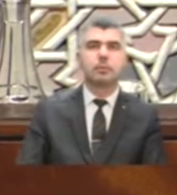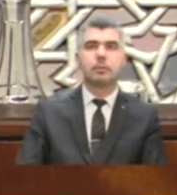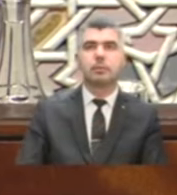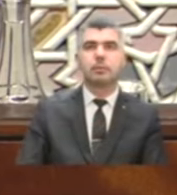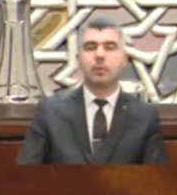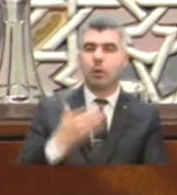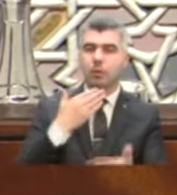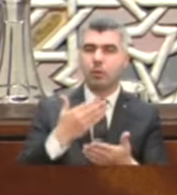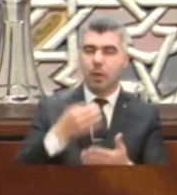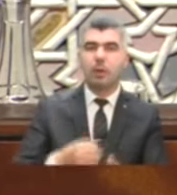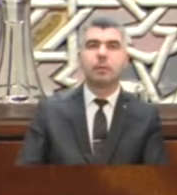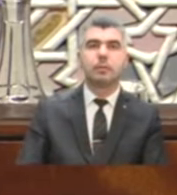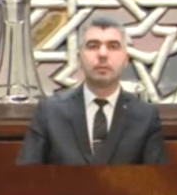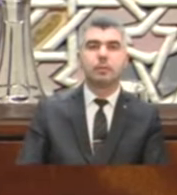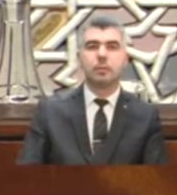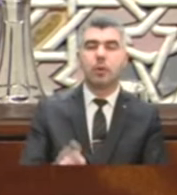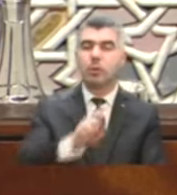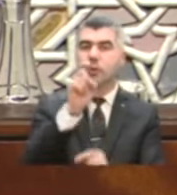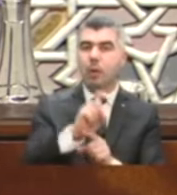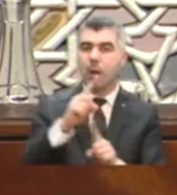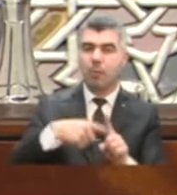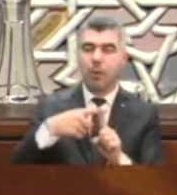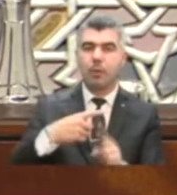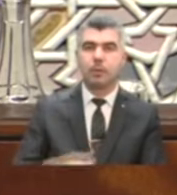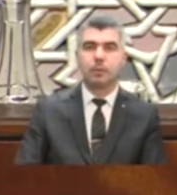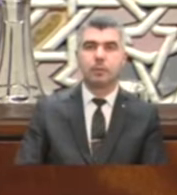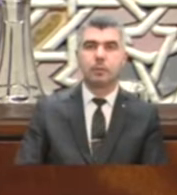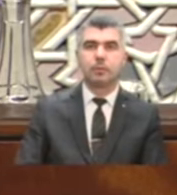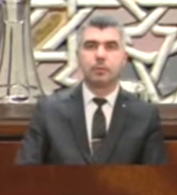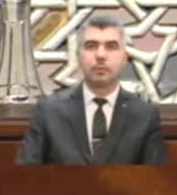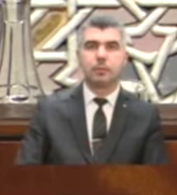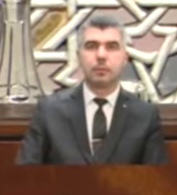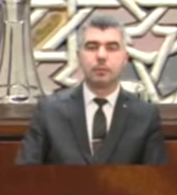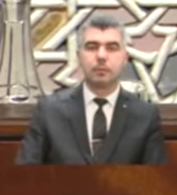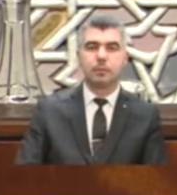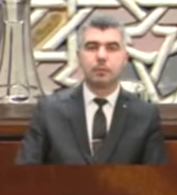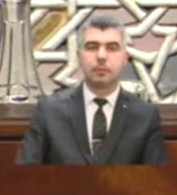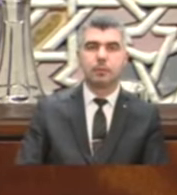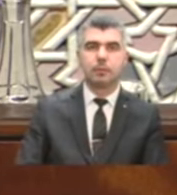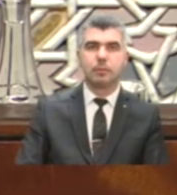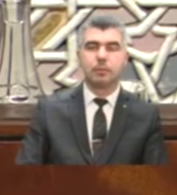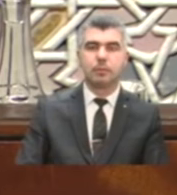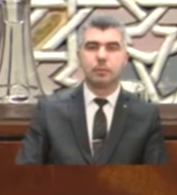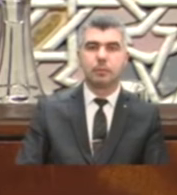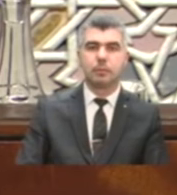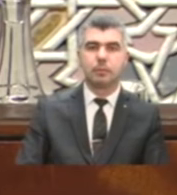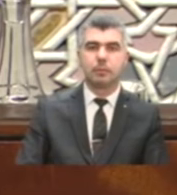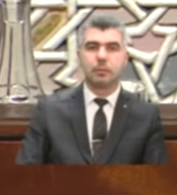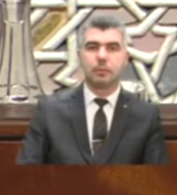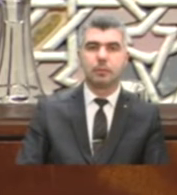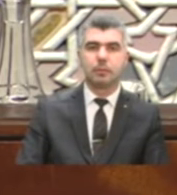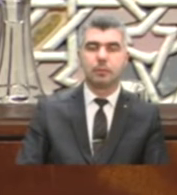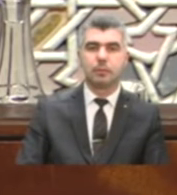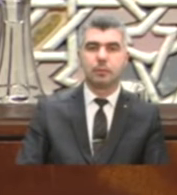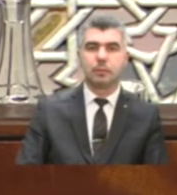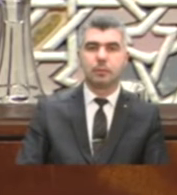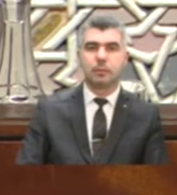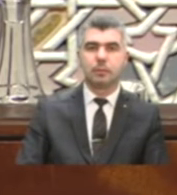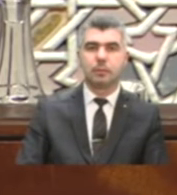شكرا سيد نائب، هل من تعقيبات إضافية في الموضوع؟ تفضل سيد رئيس، تفضل.